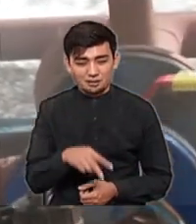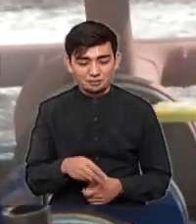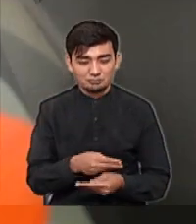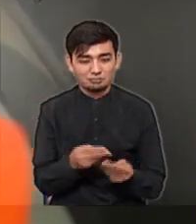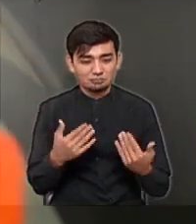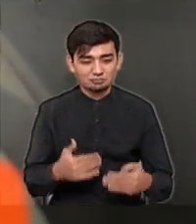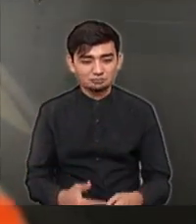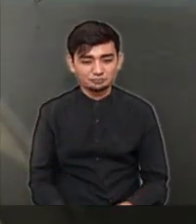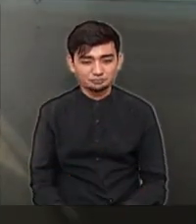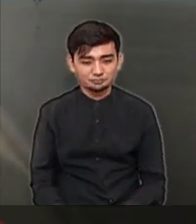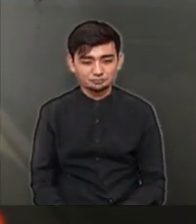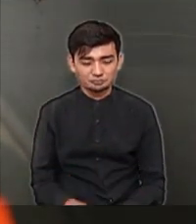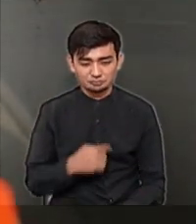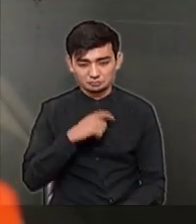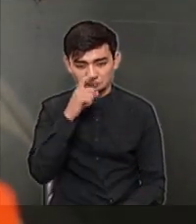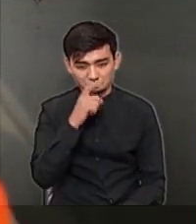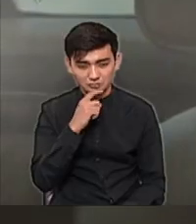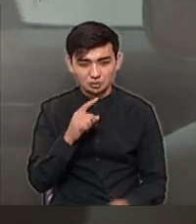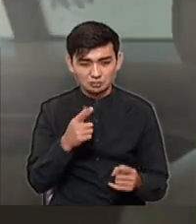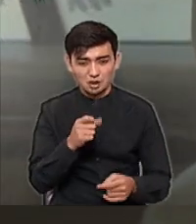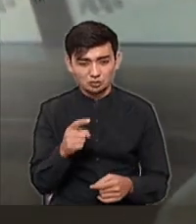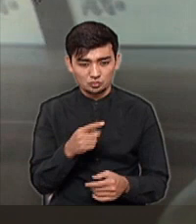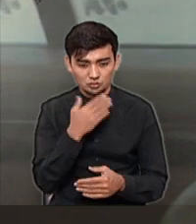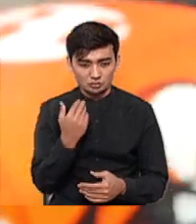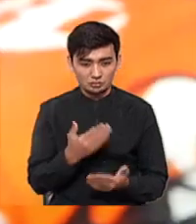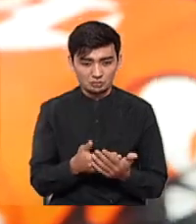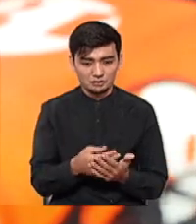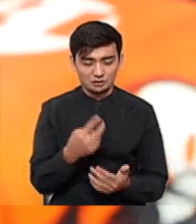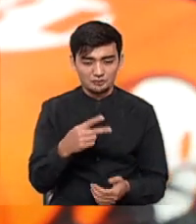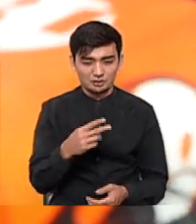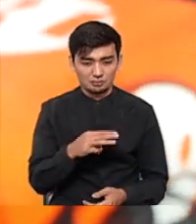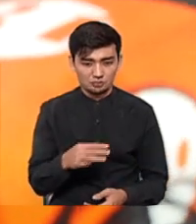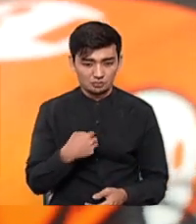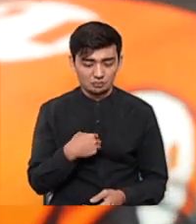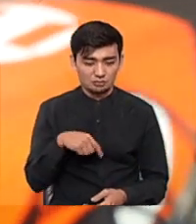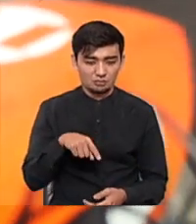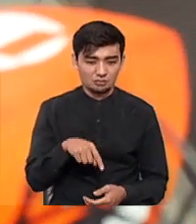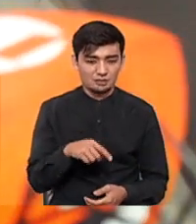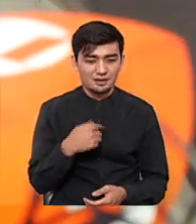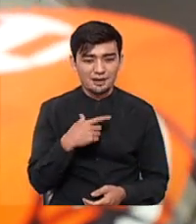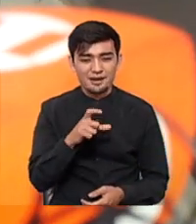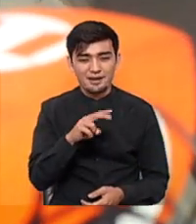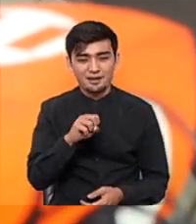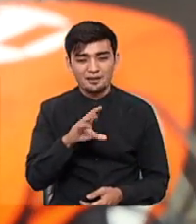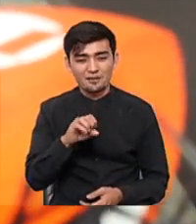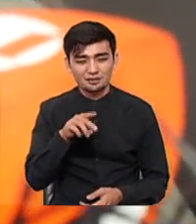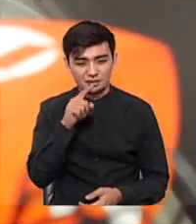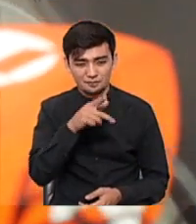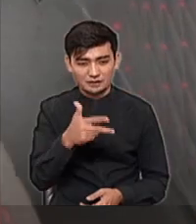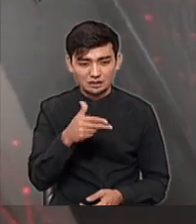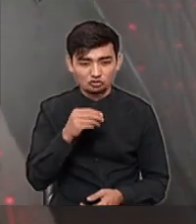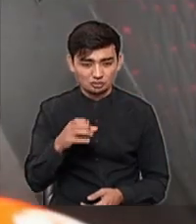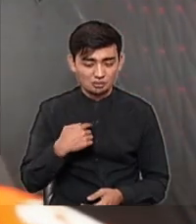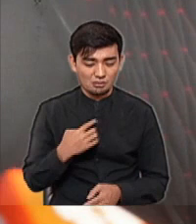беріледі. Сол мен түсінбейм, неге олай газ болмай жатыр? Шамамен жарты сағаттай болды. Өйтіп мен ана элеватор жақта газ апарып болды, 3 сағат тұрдым мен